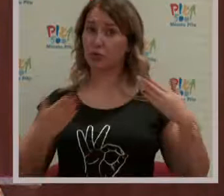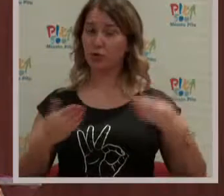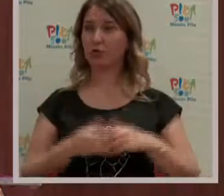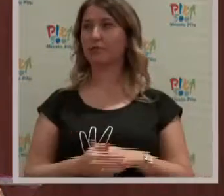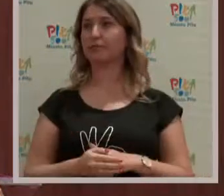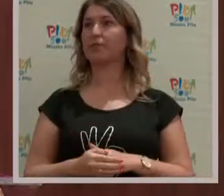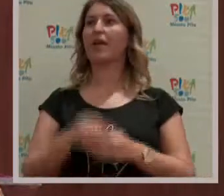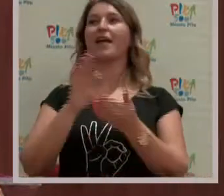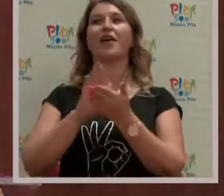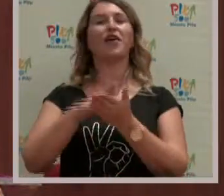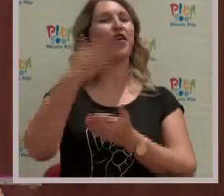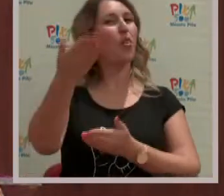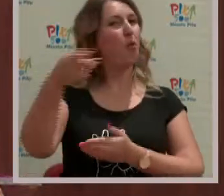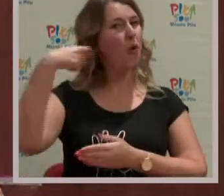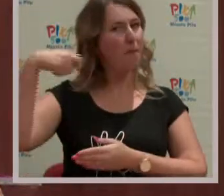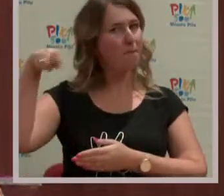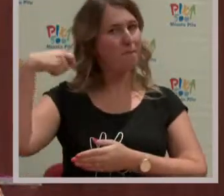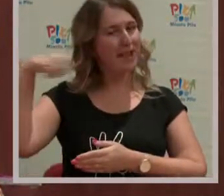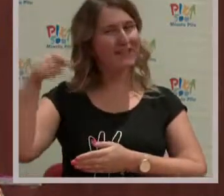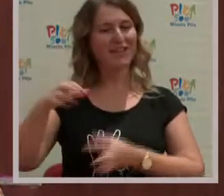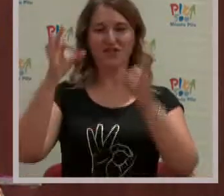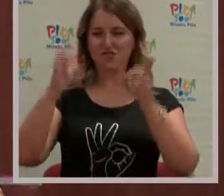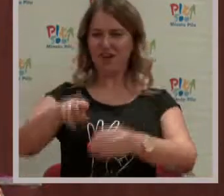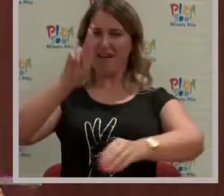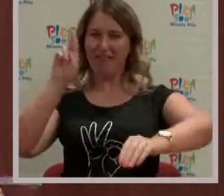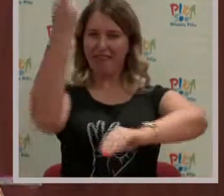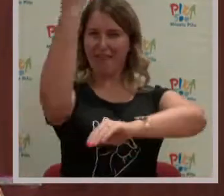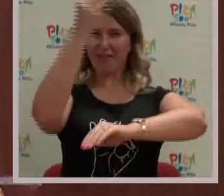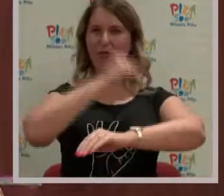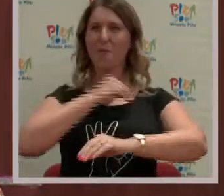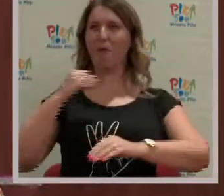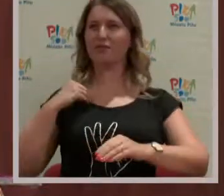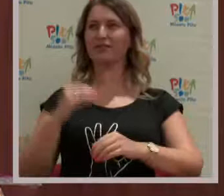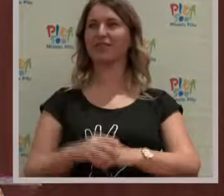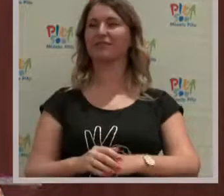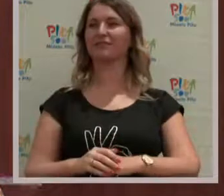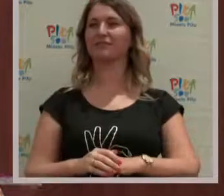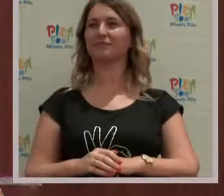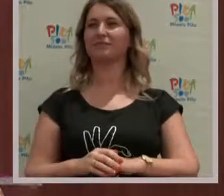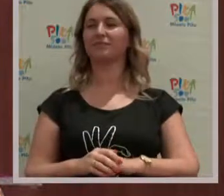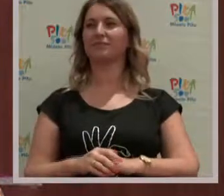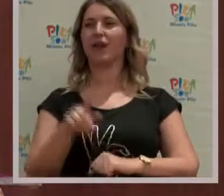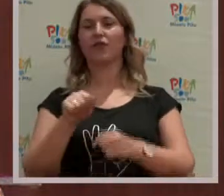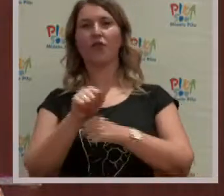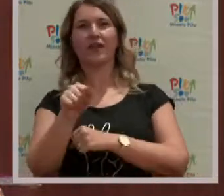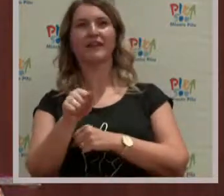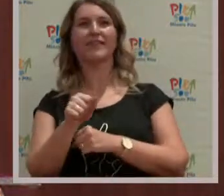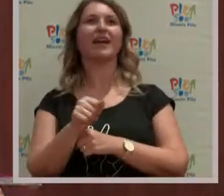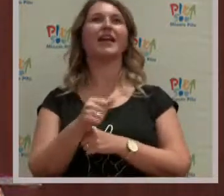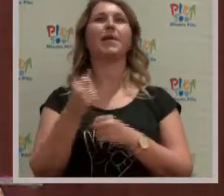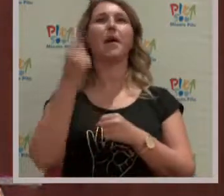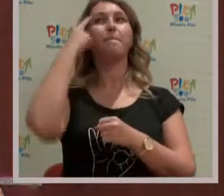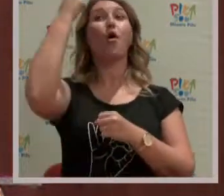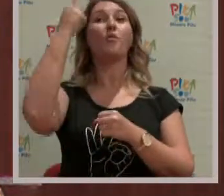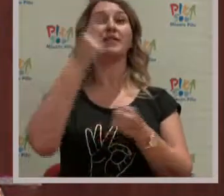prezydencie gratuluję dzisiejszego rekordu, ponieważ jest to mały gest, ale bardzo ważne w